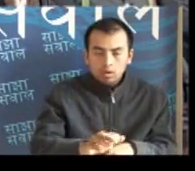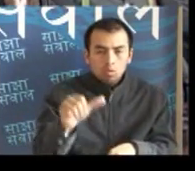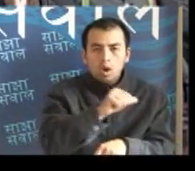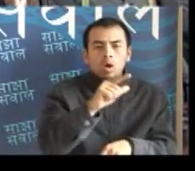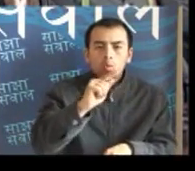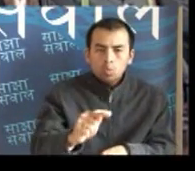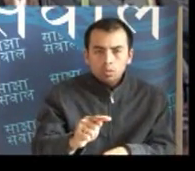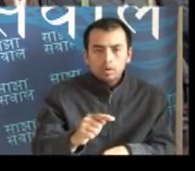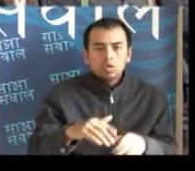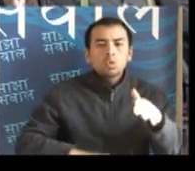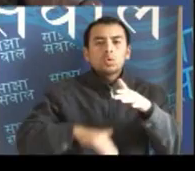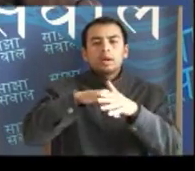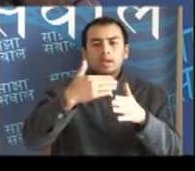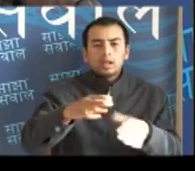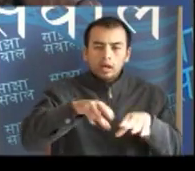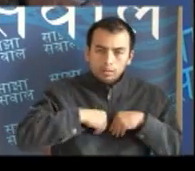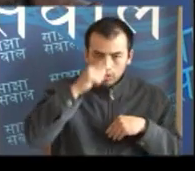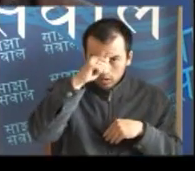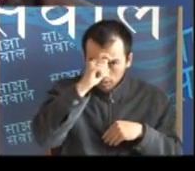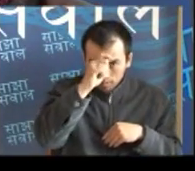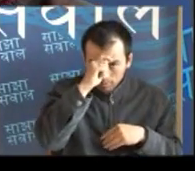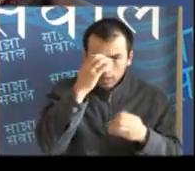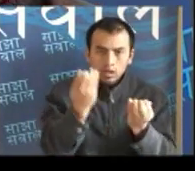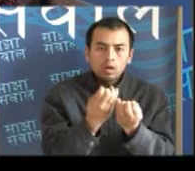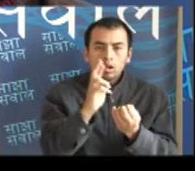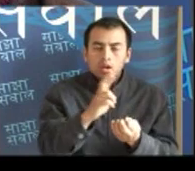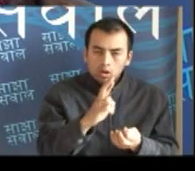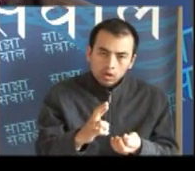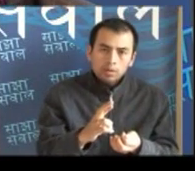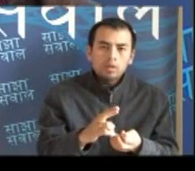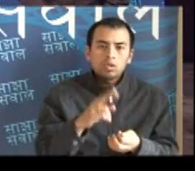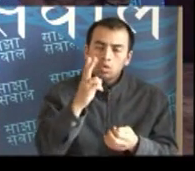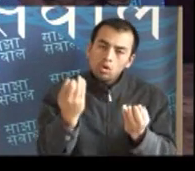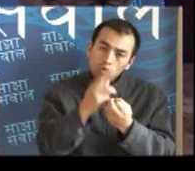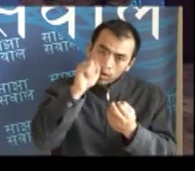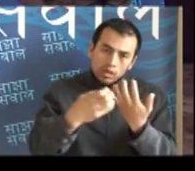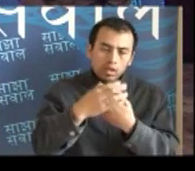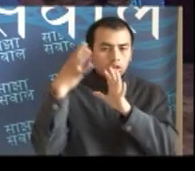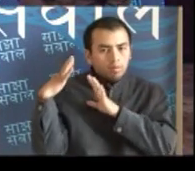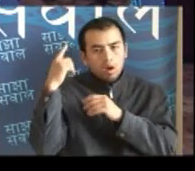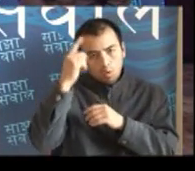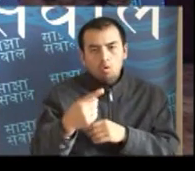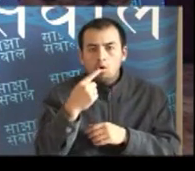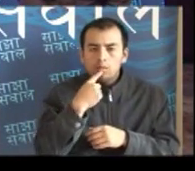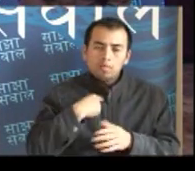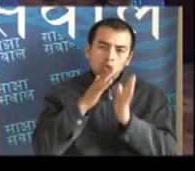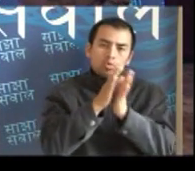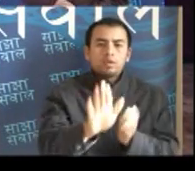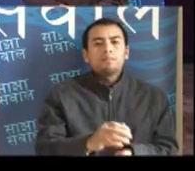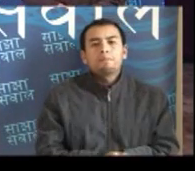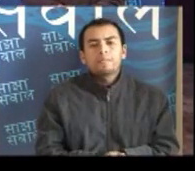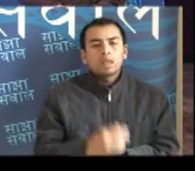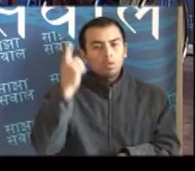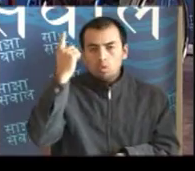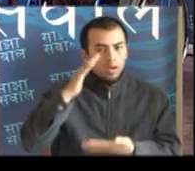उहाँको चाहिँ योग्यतालाई आत्मसम्मान पनि गर्न गर्दै र फेरि त्यो गर्नु पनि राज्यले पर्छ भन्ने मेरो पनि अनुरोध हो।